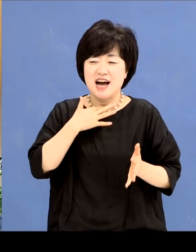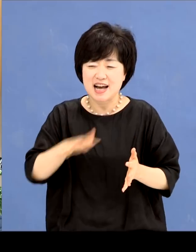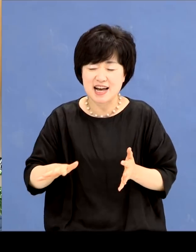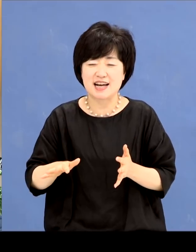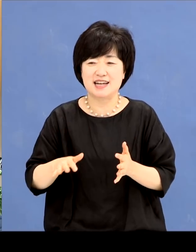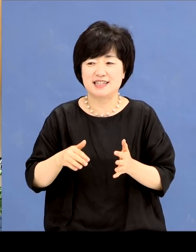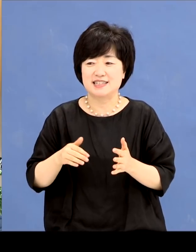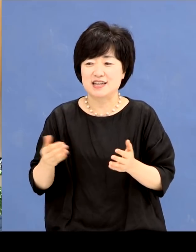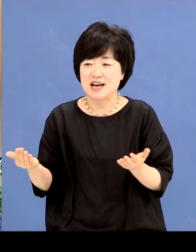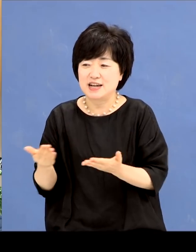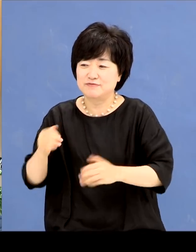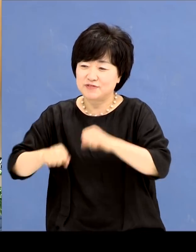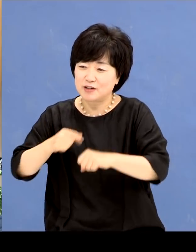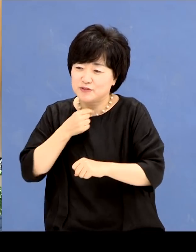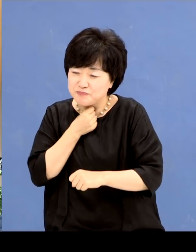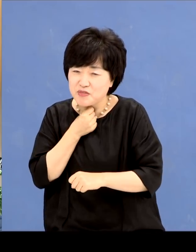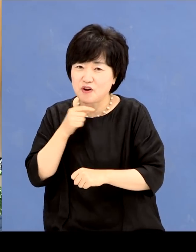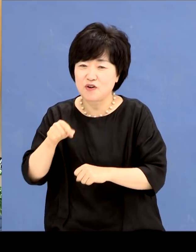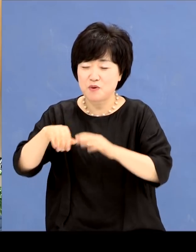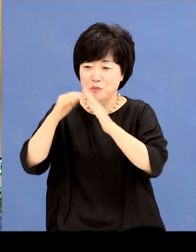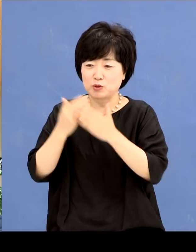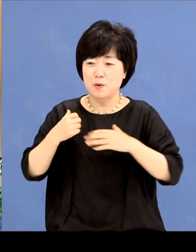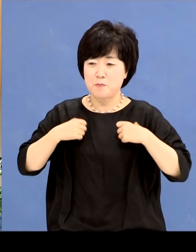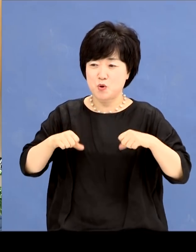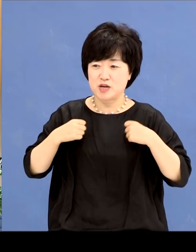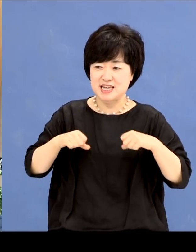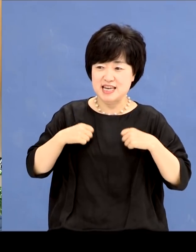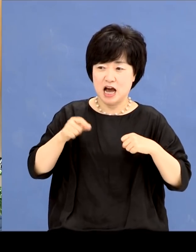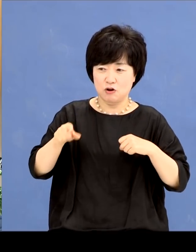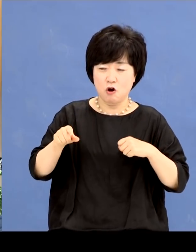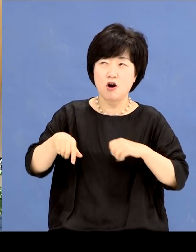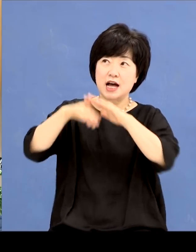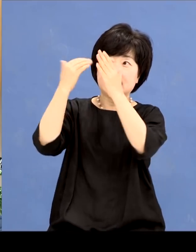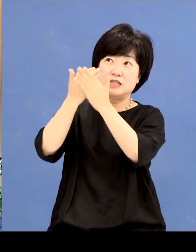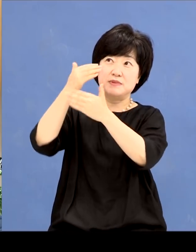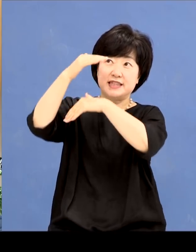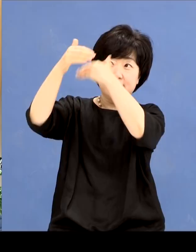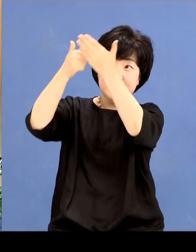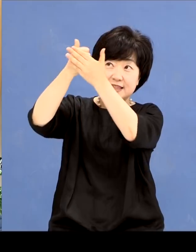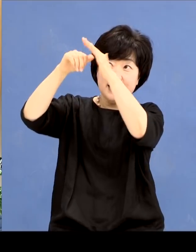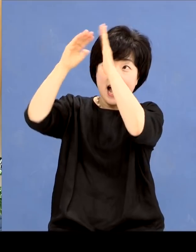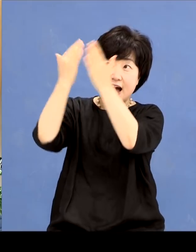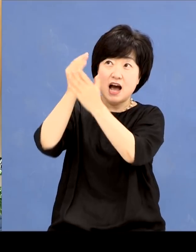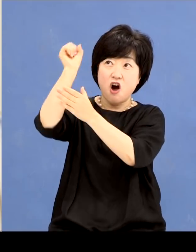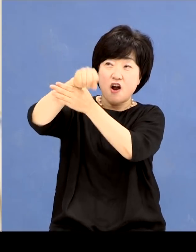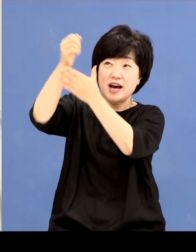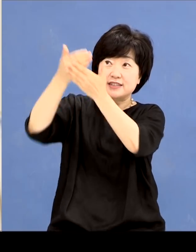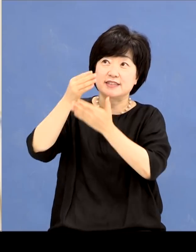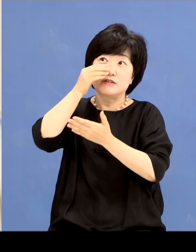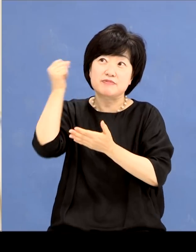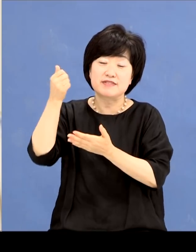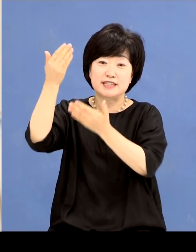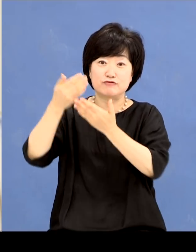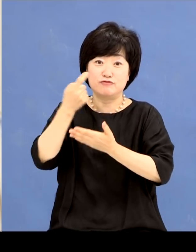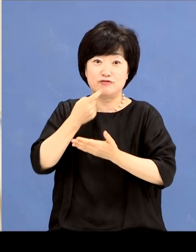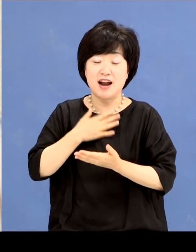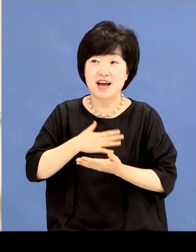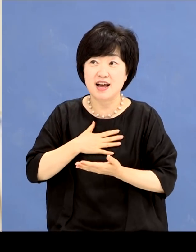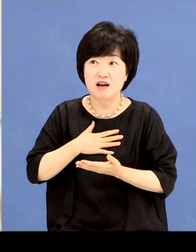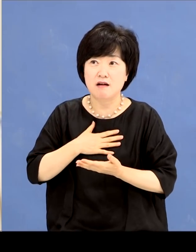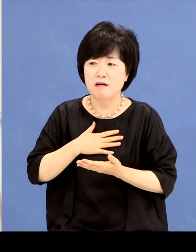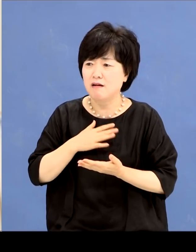것들이 있었는데 하지 못했던 환경들이 있잖아요. 아. 저는 그 모든 것들이 이제 하나님께서 허락해 주실 줄 알았는데 와, 바뀐 건